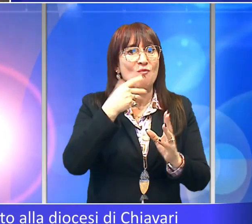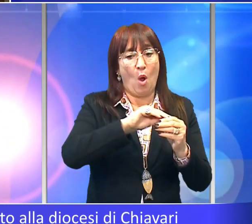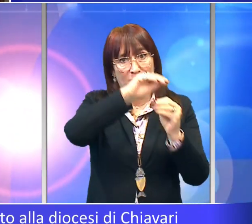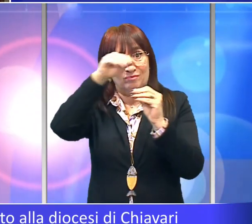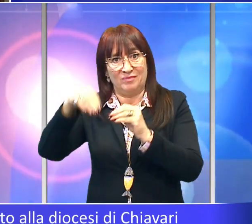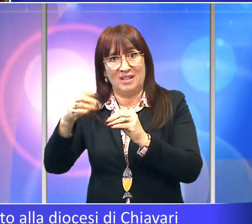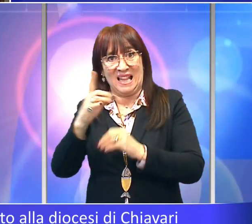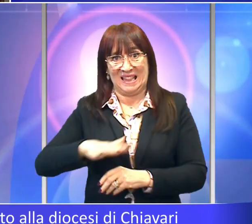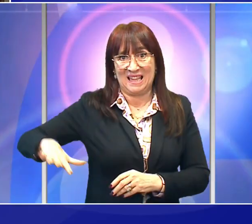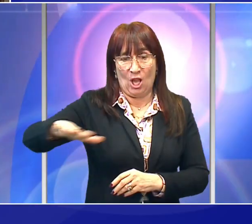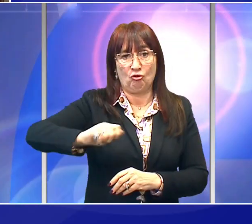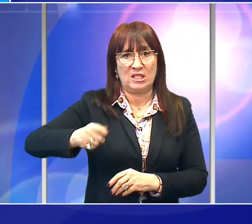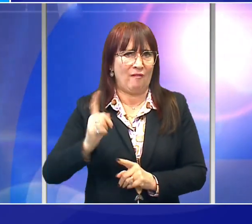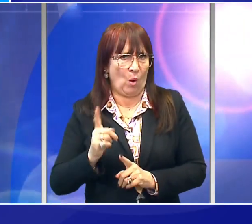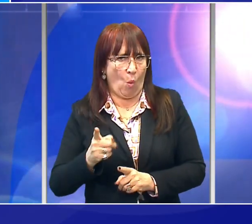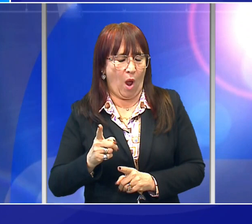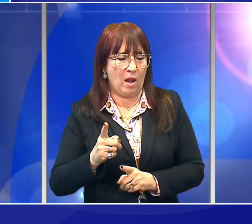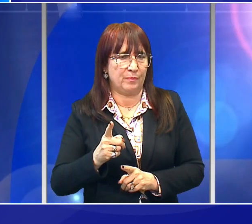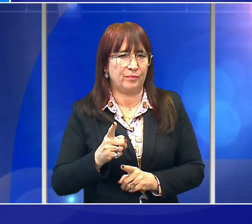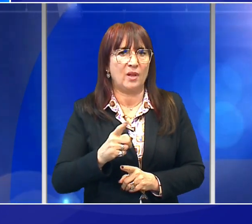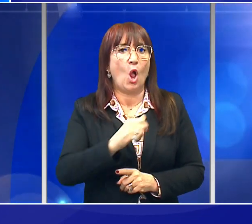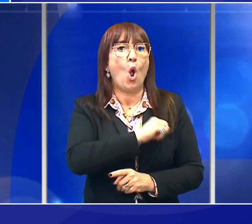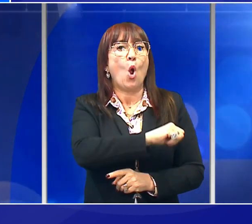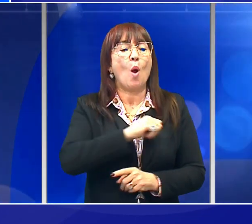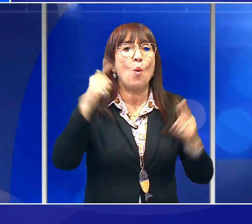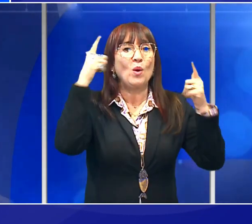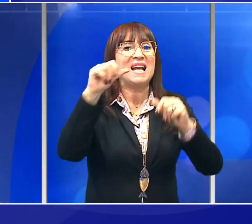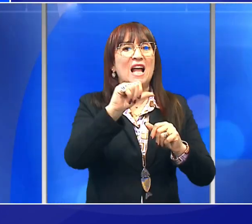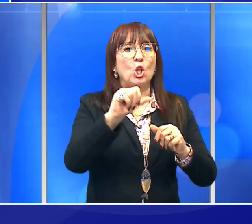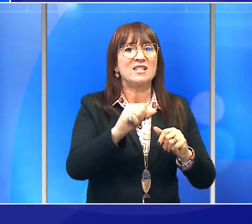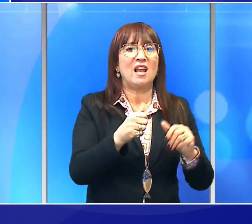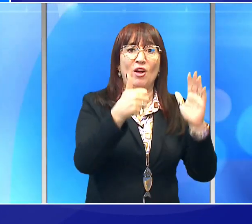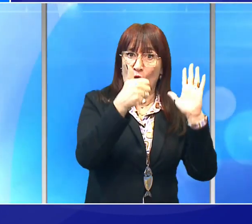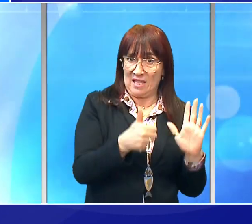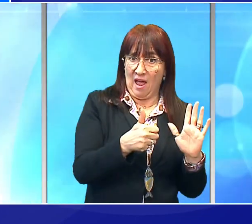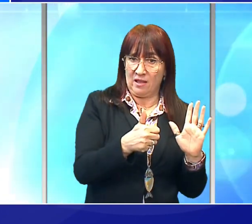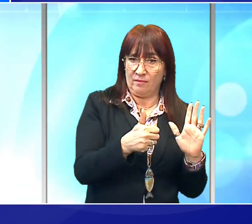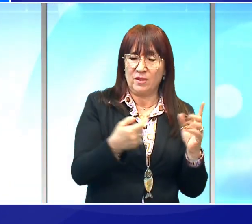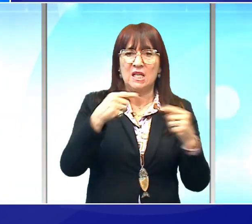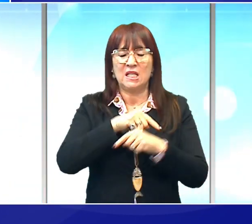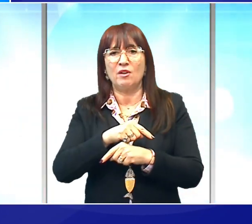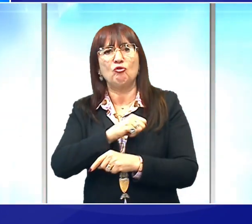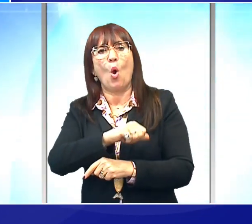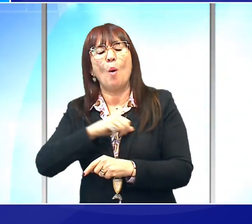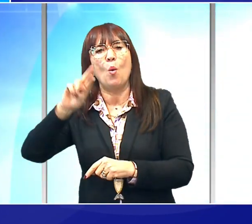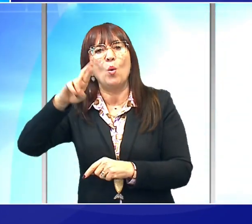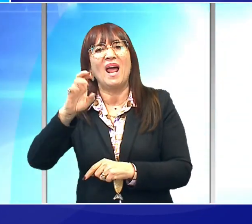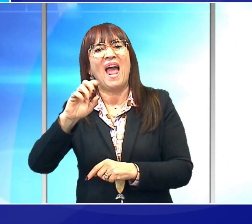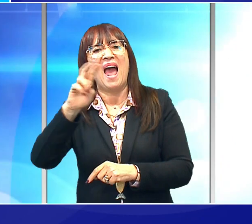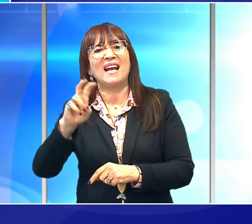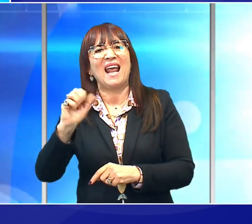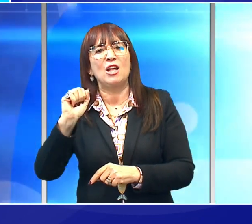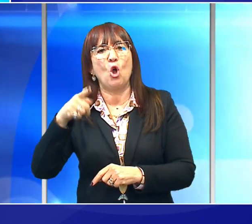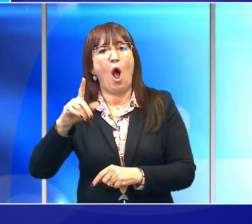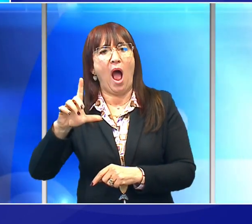Chiesa chiavarese sono 6 nel comune di Santo Stefano d'Aveto e 8 nel comune di